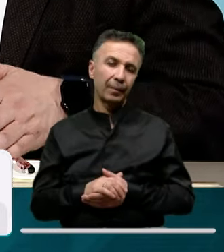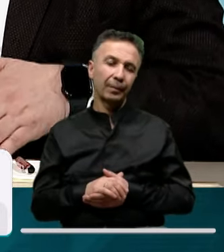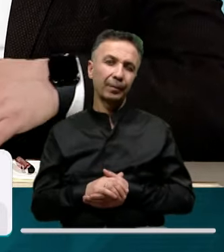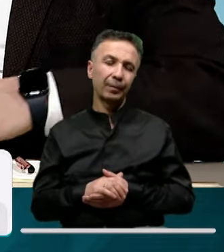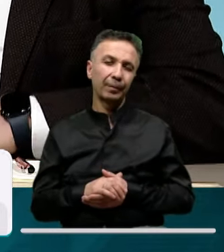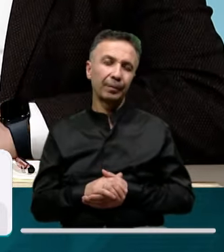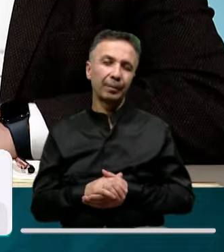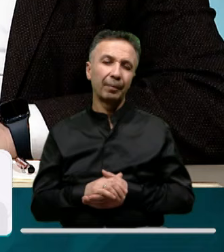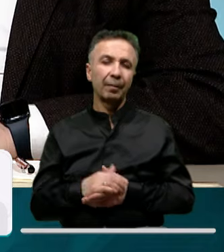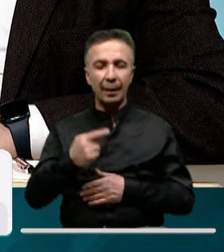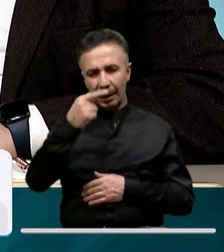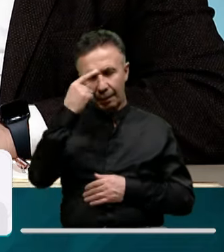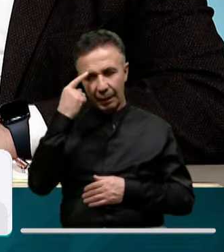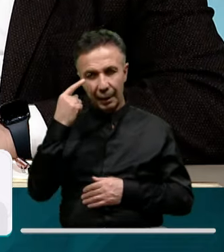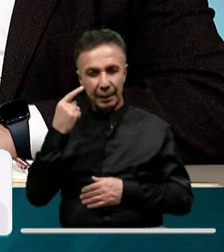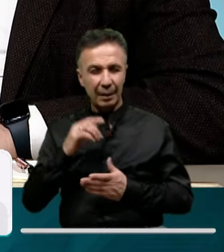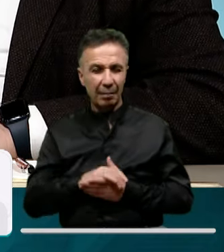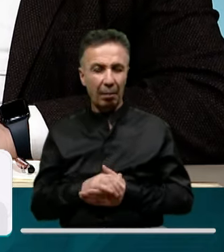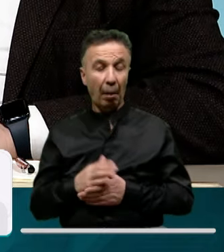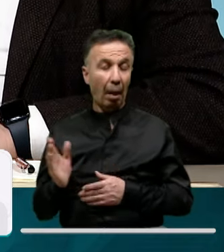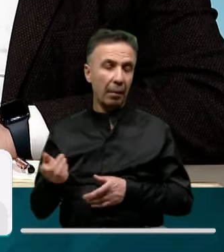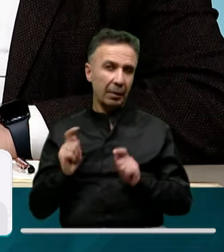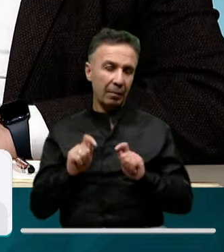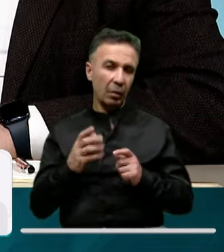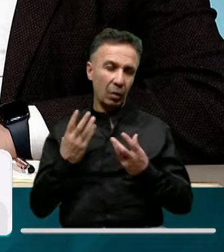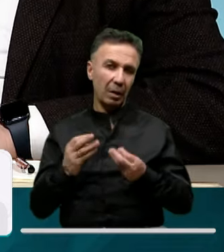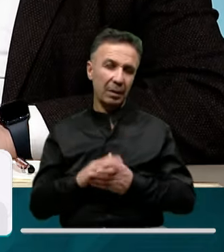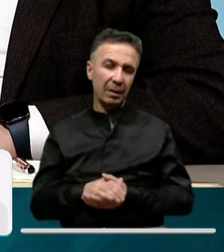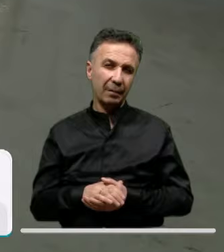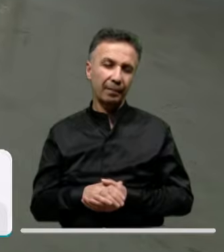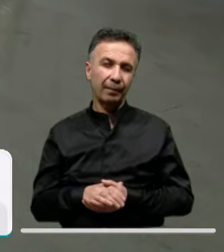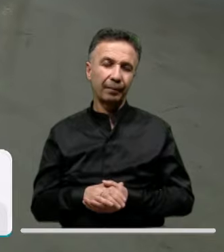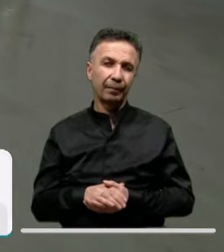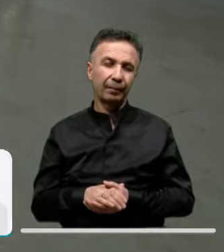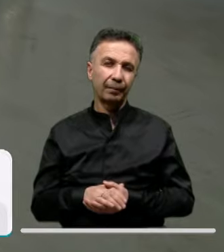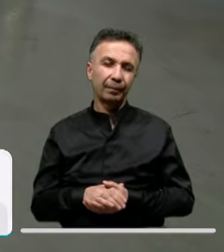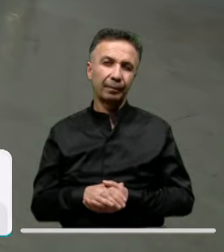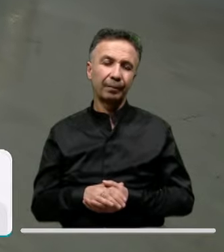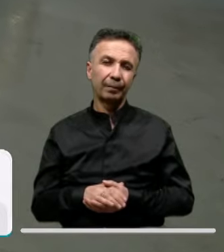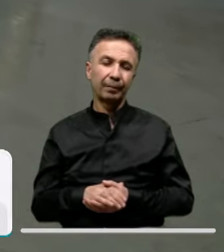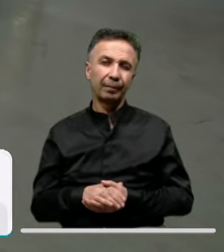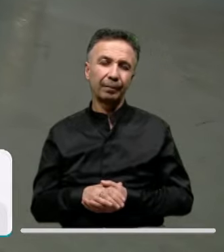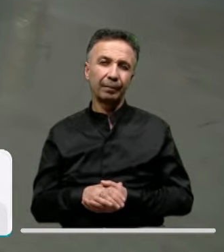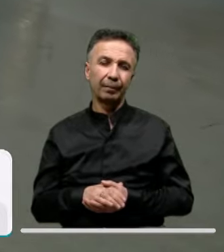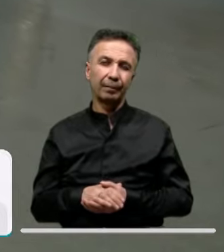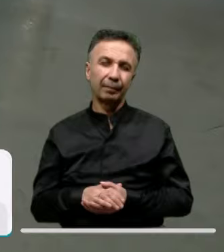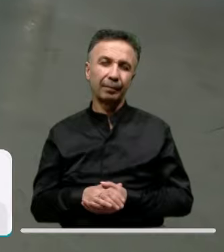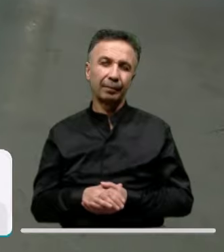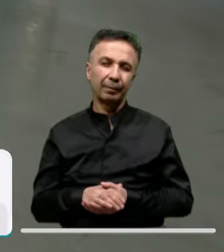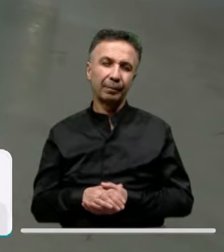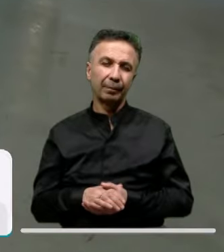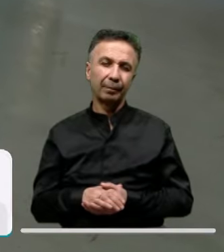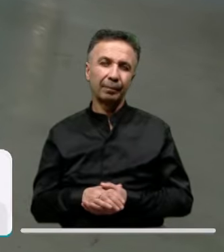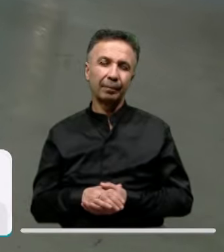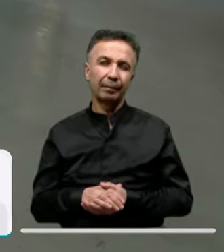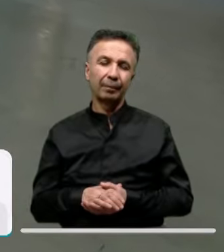şu anda belki ne yapılabilir? Göz yumuluyor olabilir veya o noktalar yeterince denetlenmiş olabilir. Ama göz yumuluyor olması bunu yapacağımız anlamına